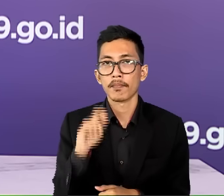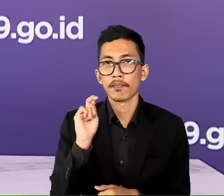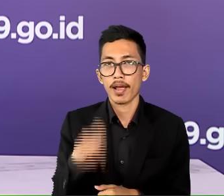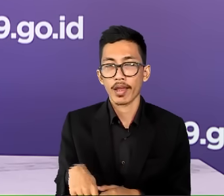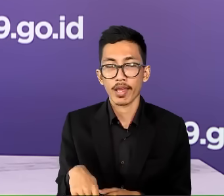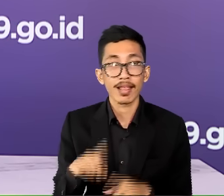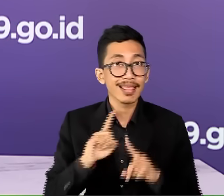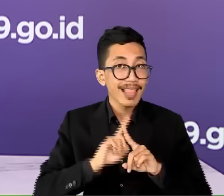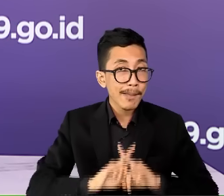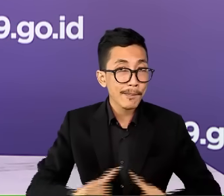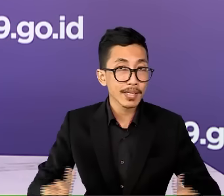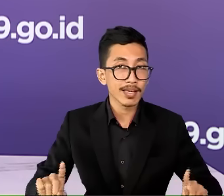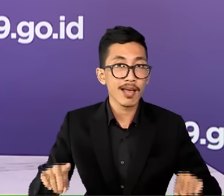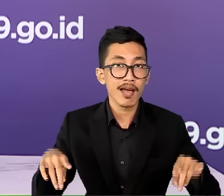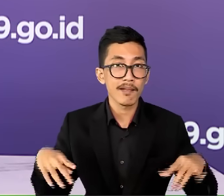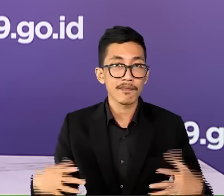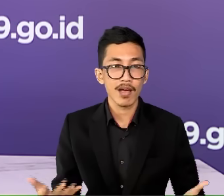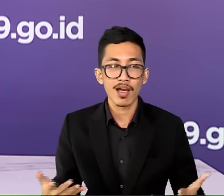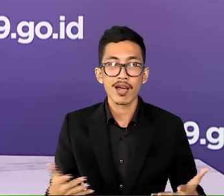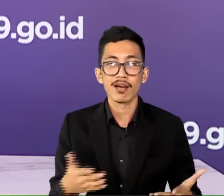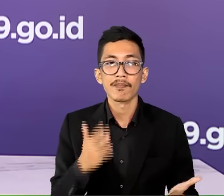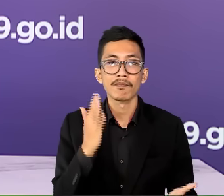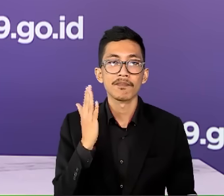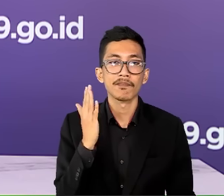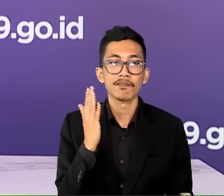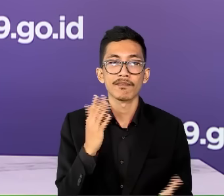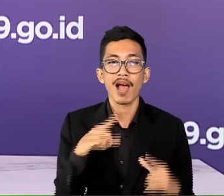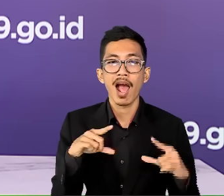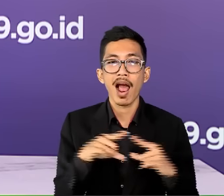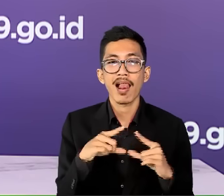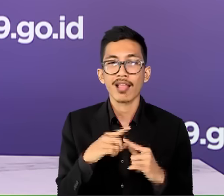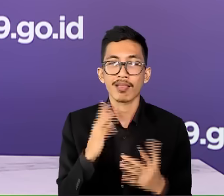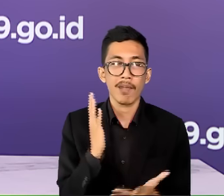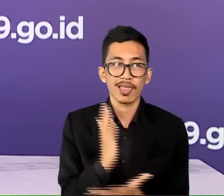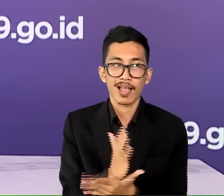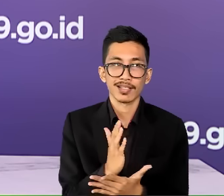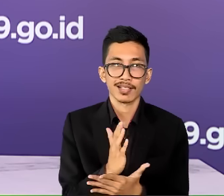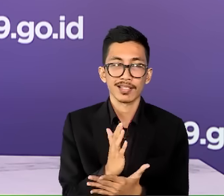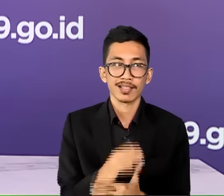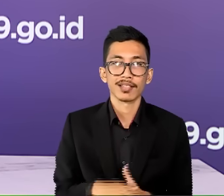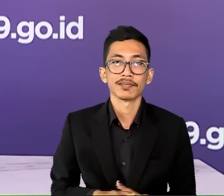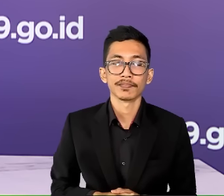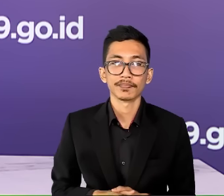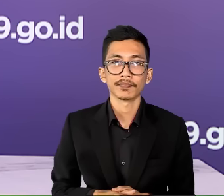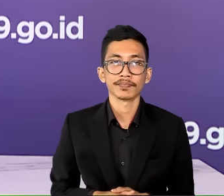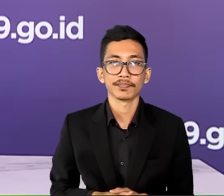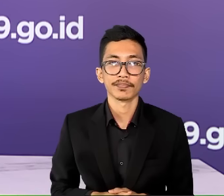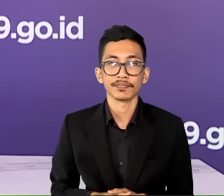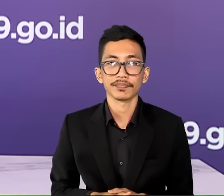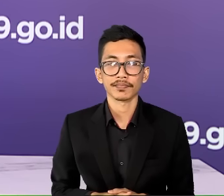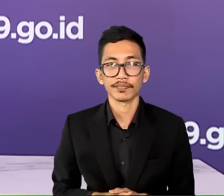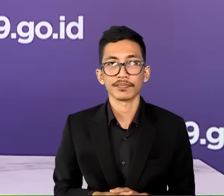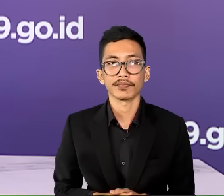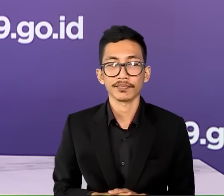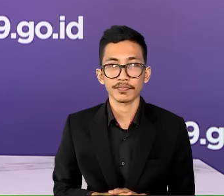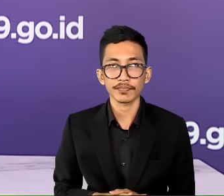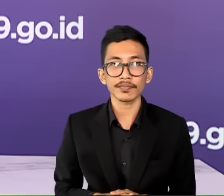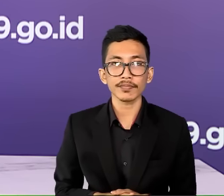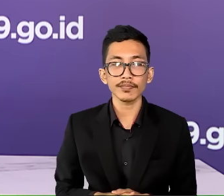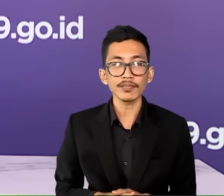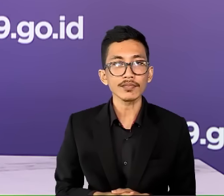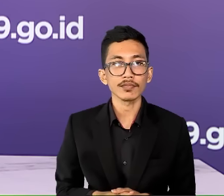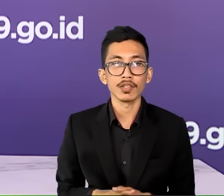dengan catatan dalam kondisi keterbatasan jumlah alat diagnostiknya. Selain itu, bagi kontak